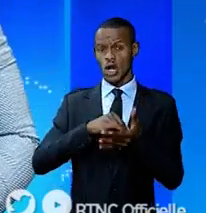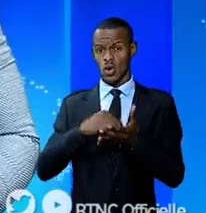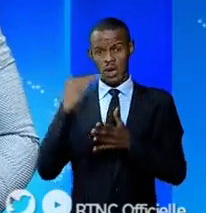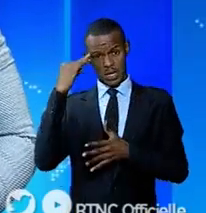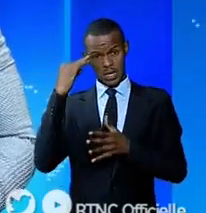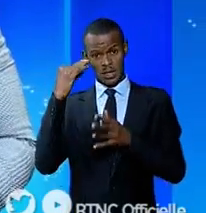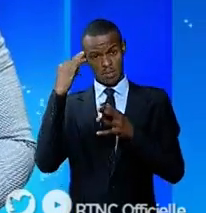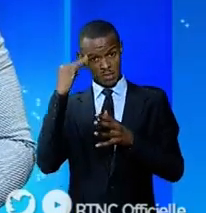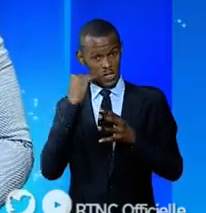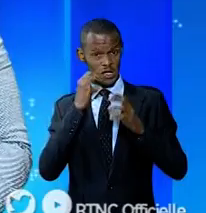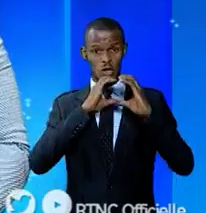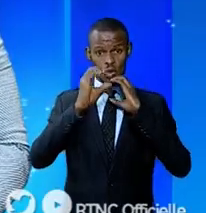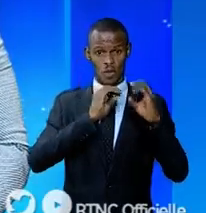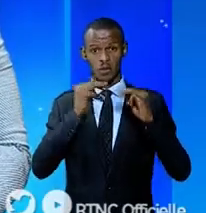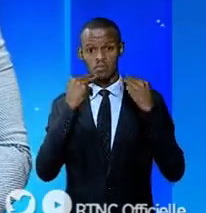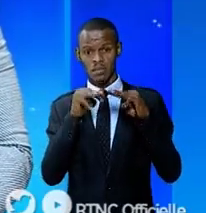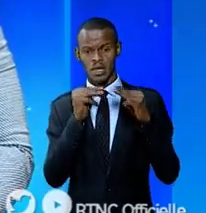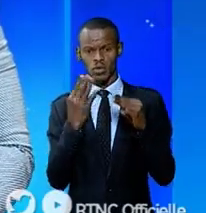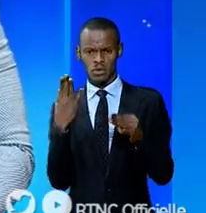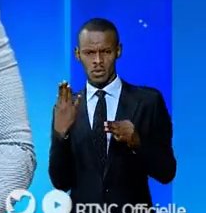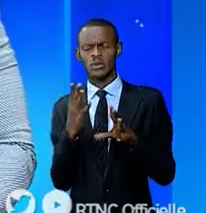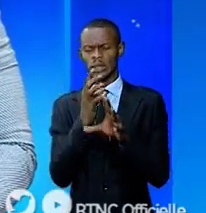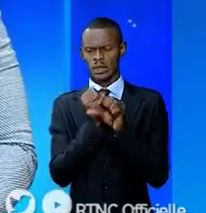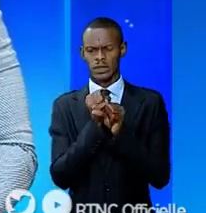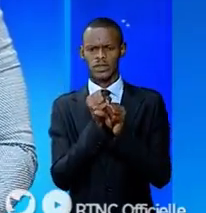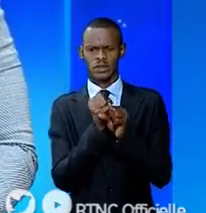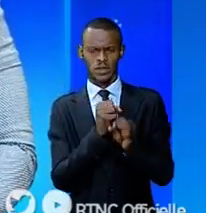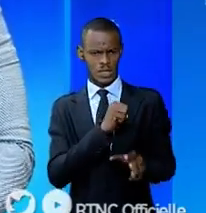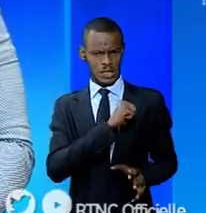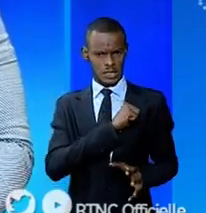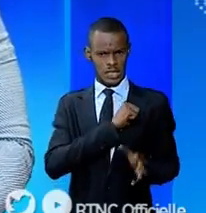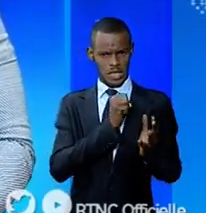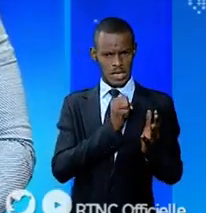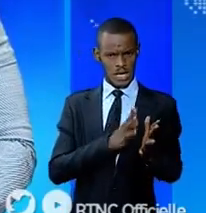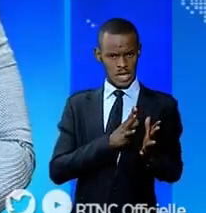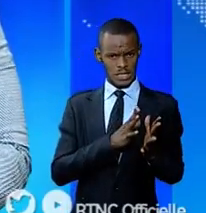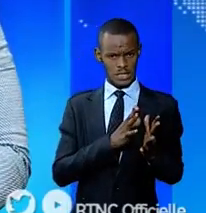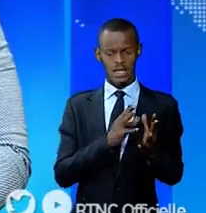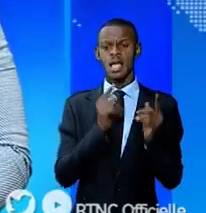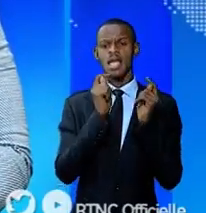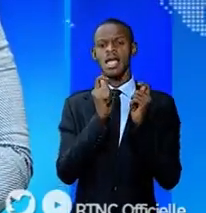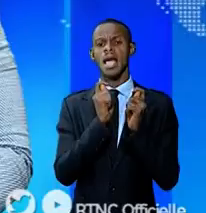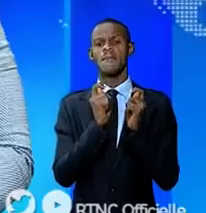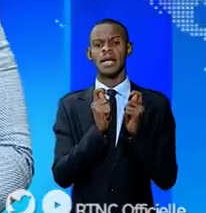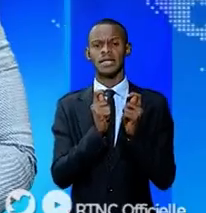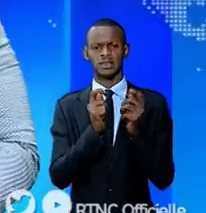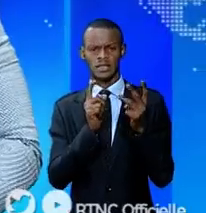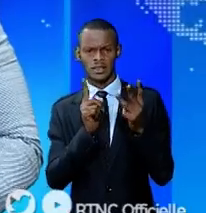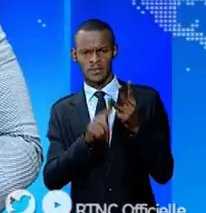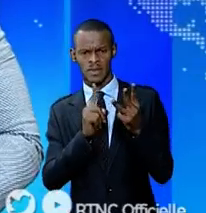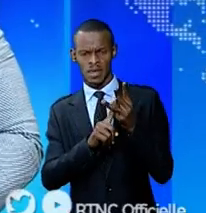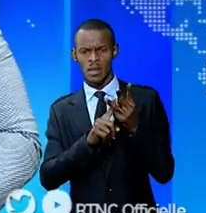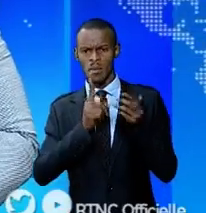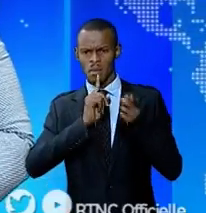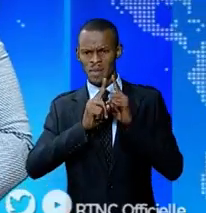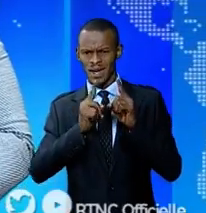Jolino Makelele, avec les syndicalistes de la presse, l'inhumation des victimes de l'éboulement du gisement minier à Kamituga. Nous sommes